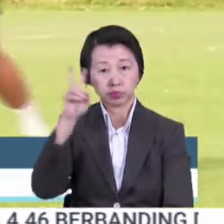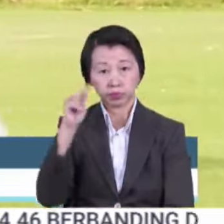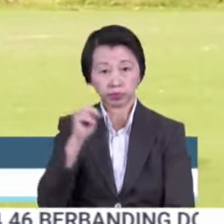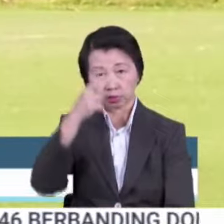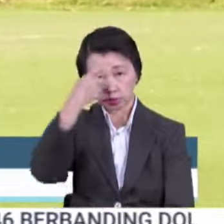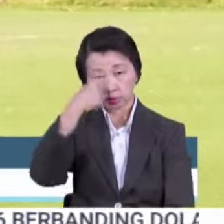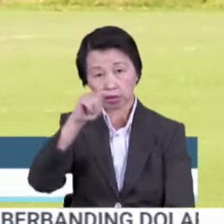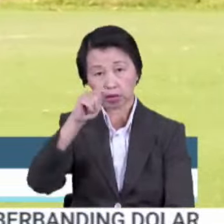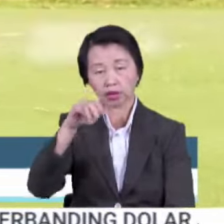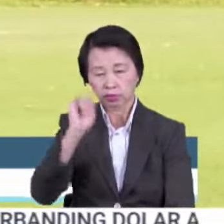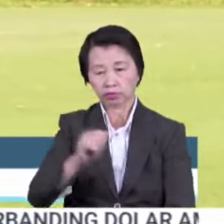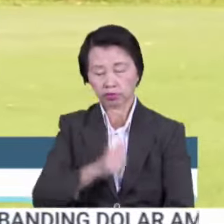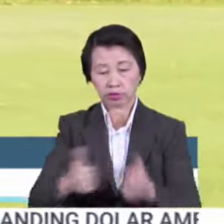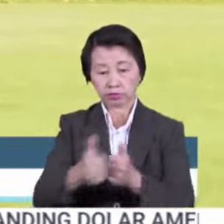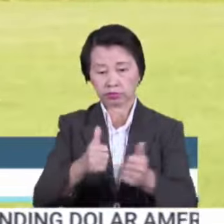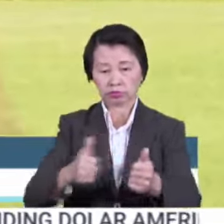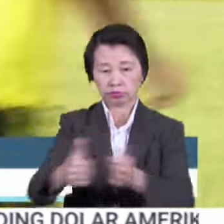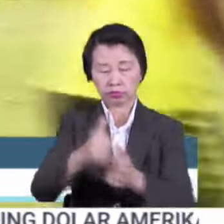Malaysia